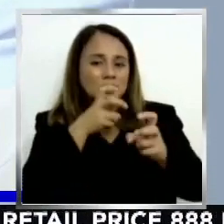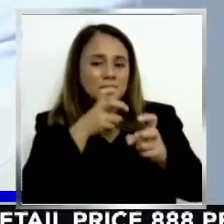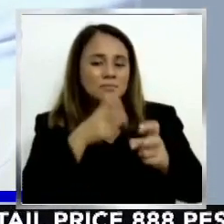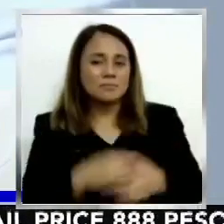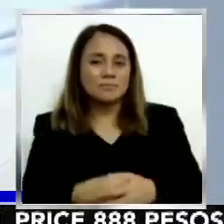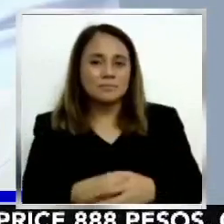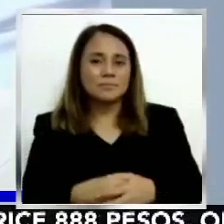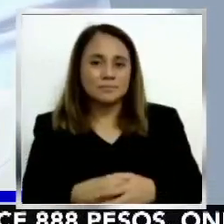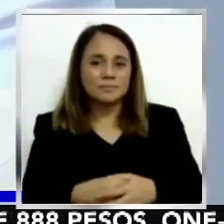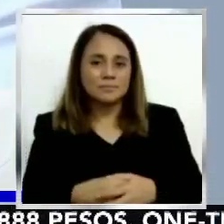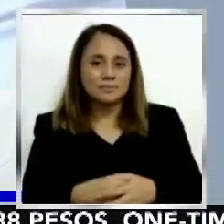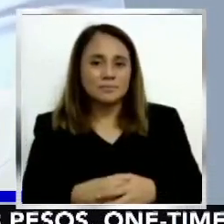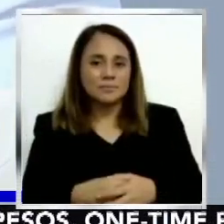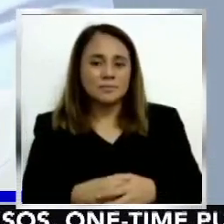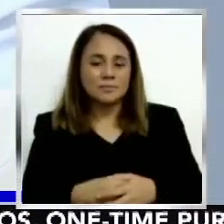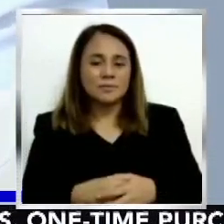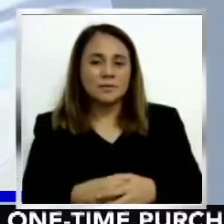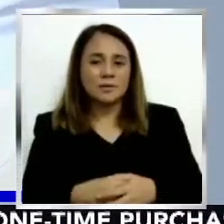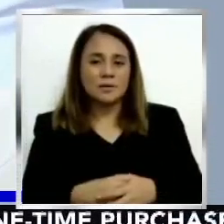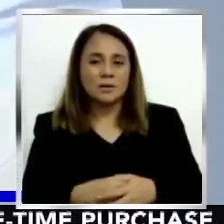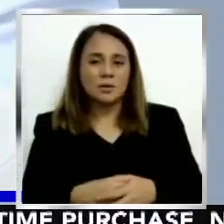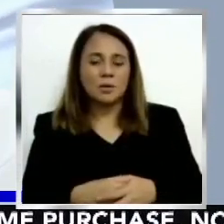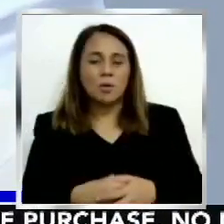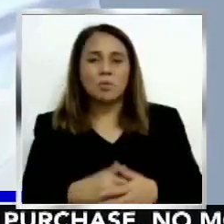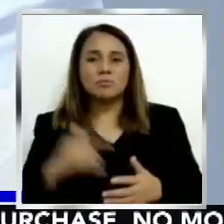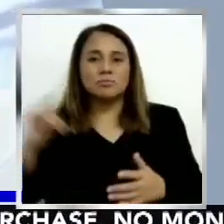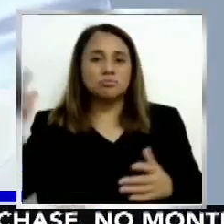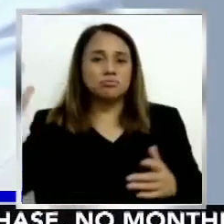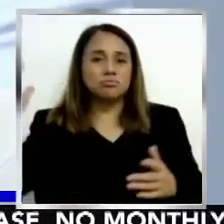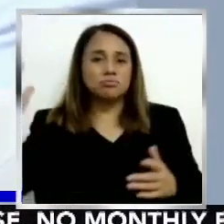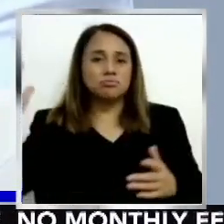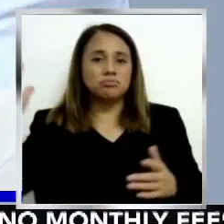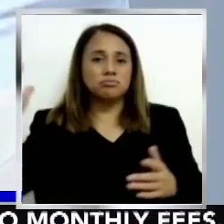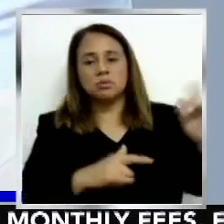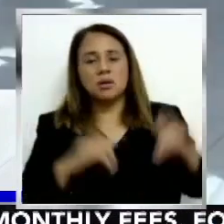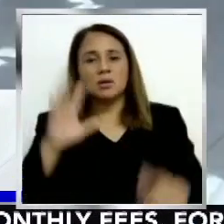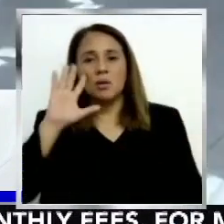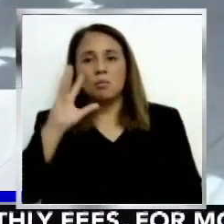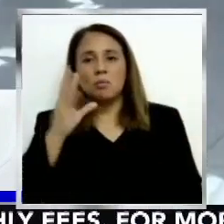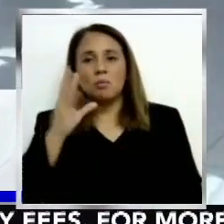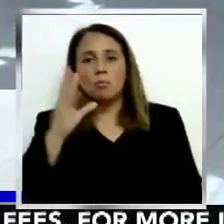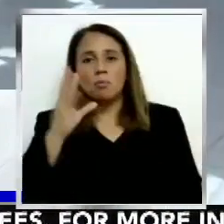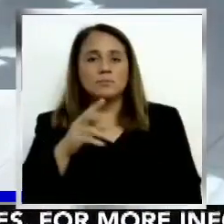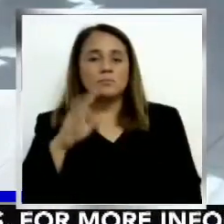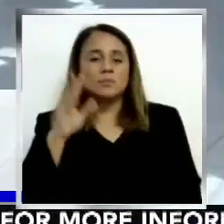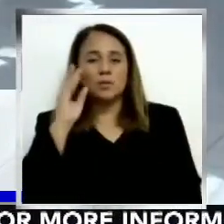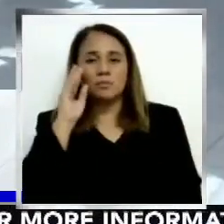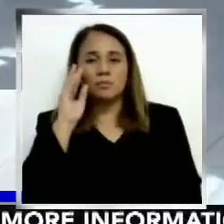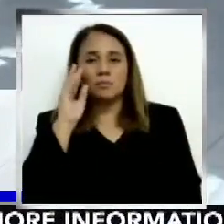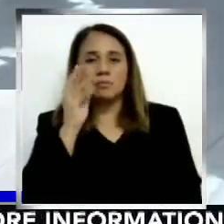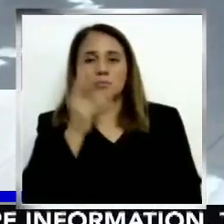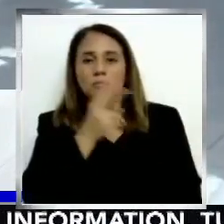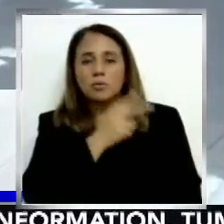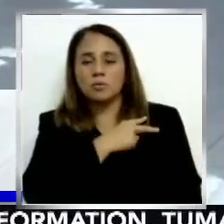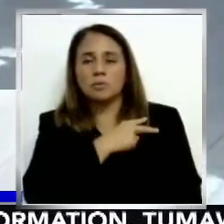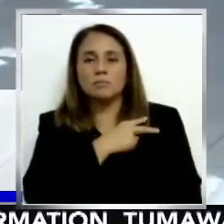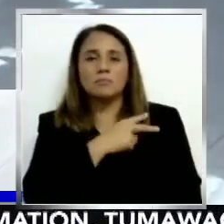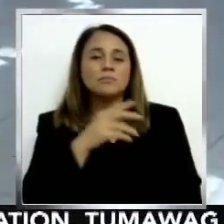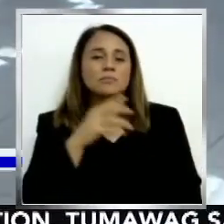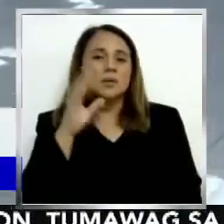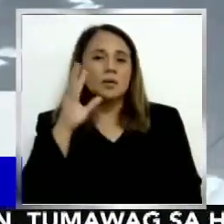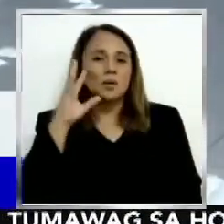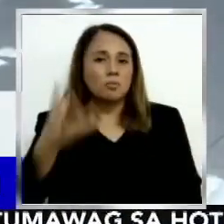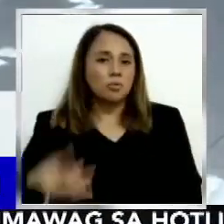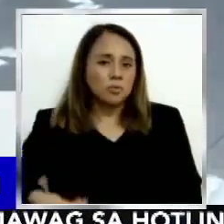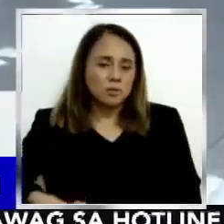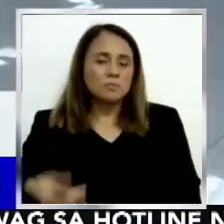flights coming from Cambodia and Vietnam. Sa mga coordination po natin sa mga local law